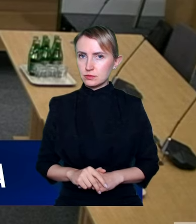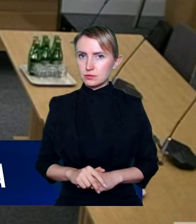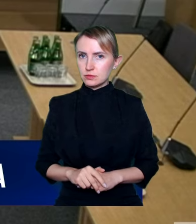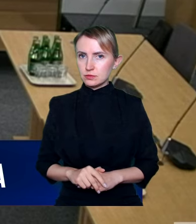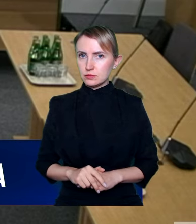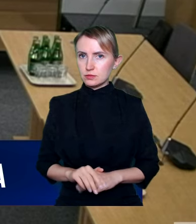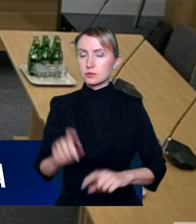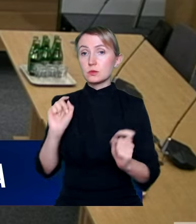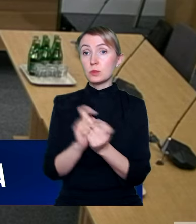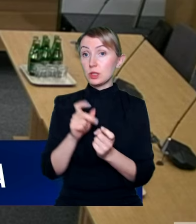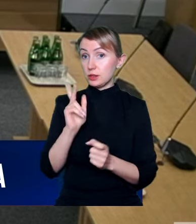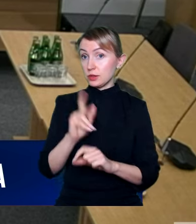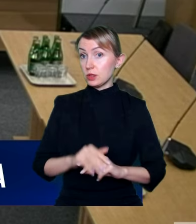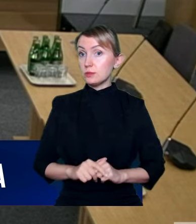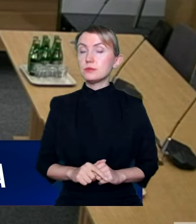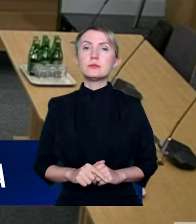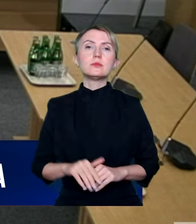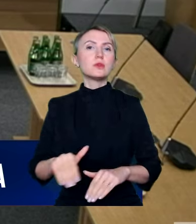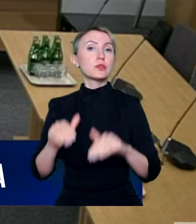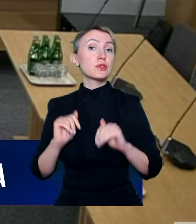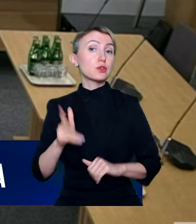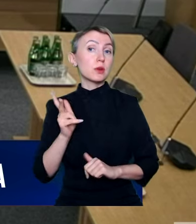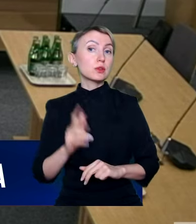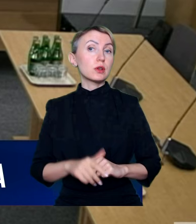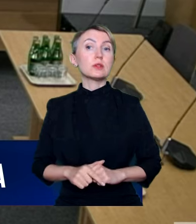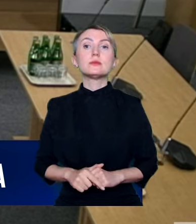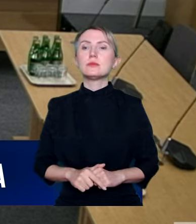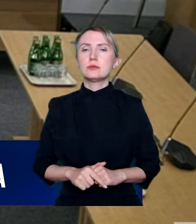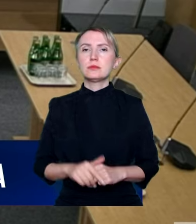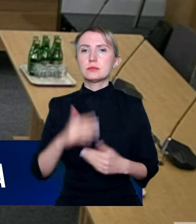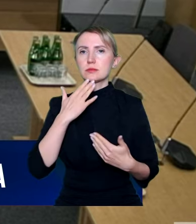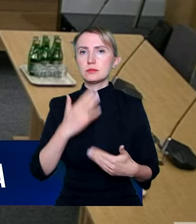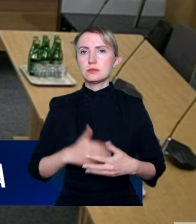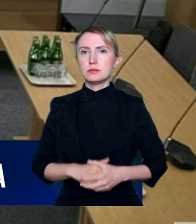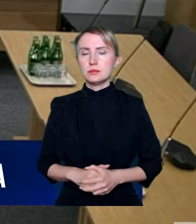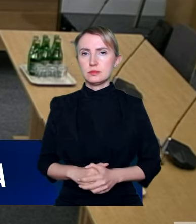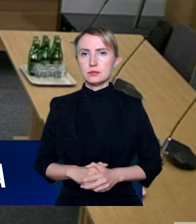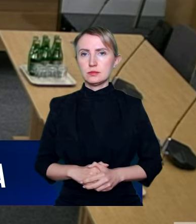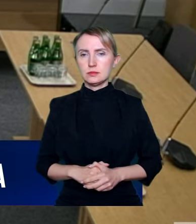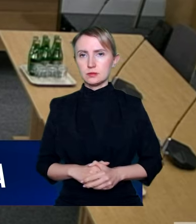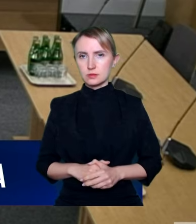Kto jest przeciw? Kto się wstrzymał? Dziękuję.